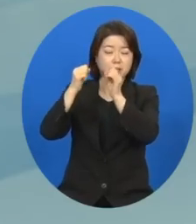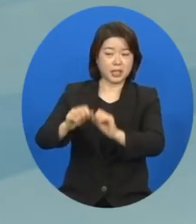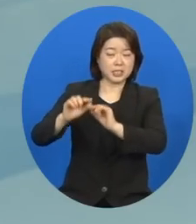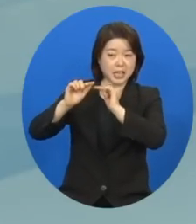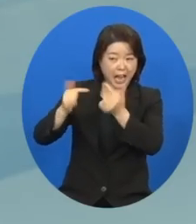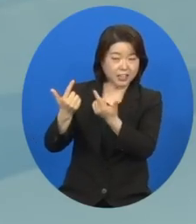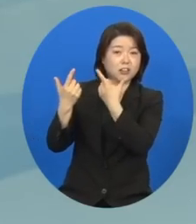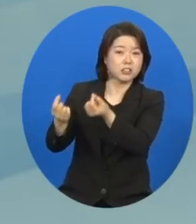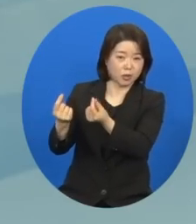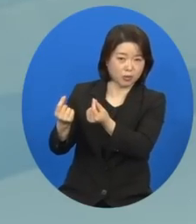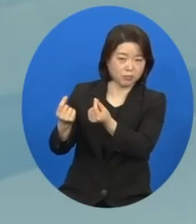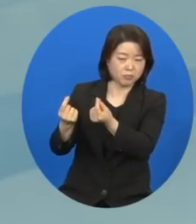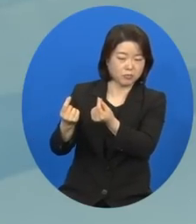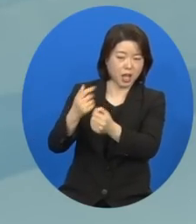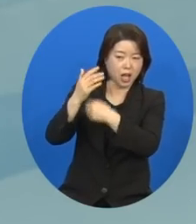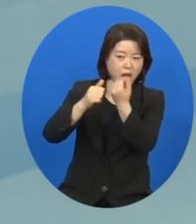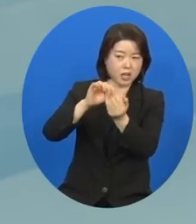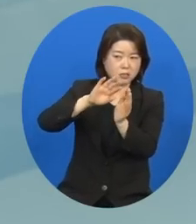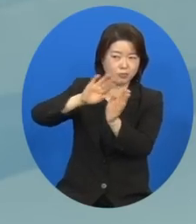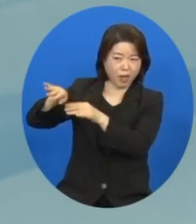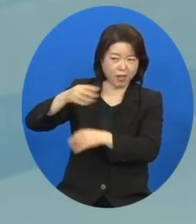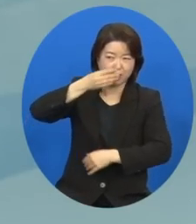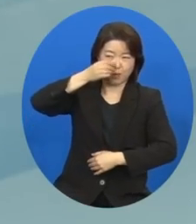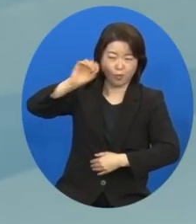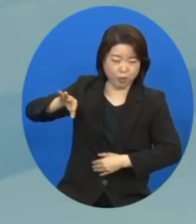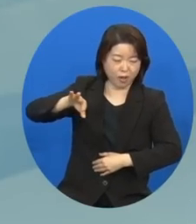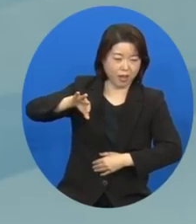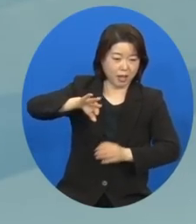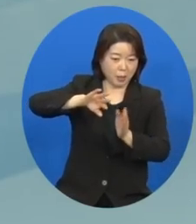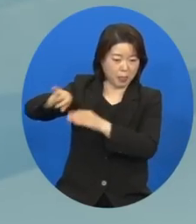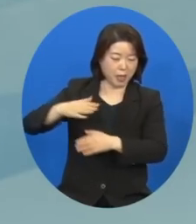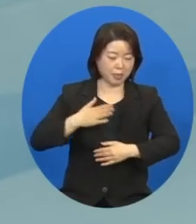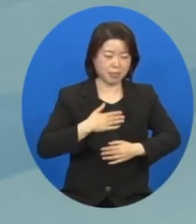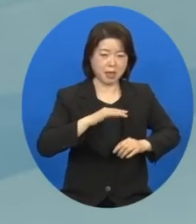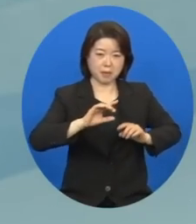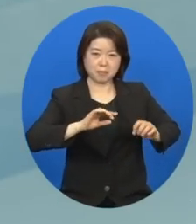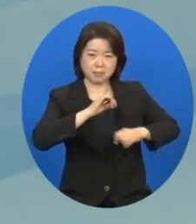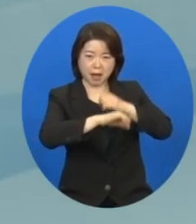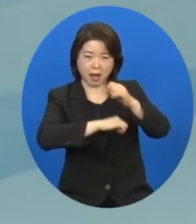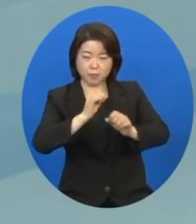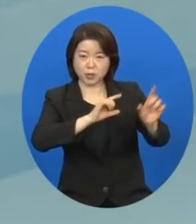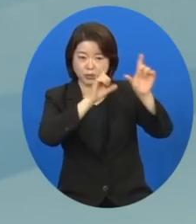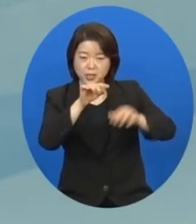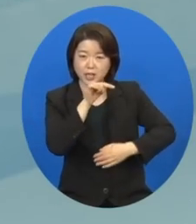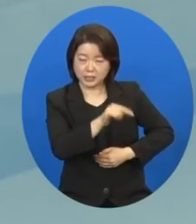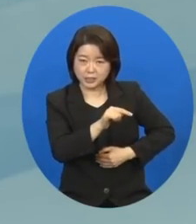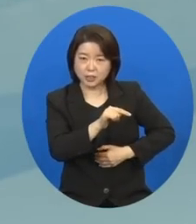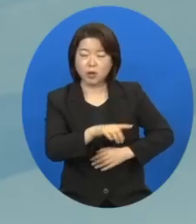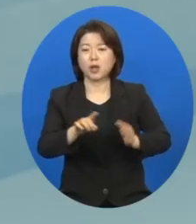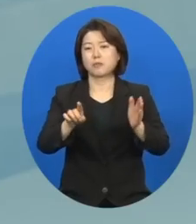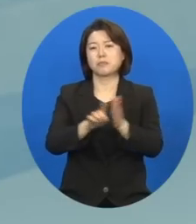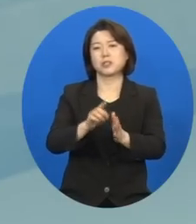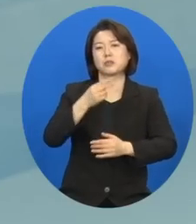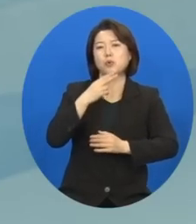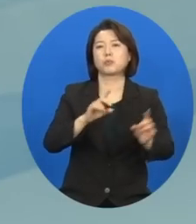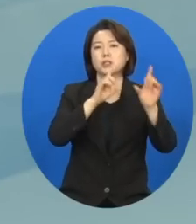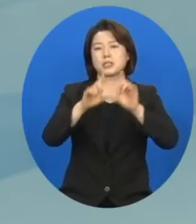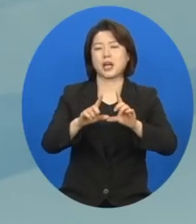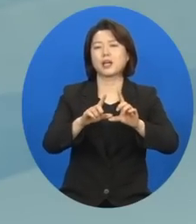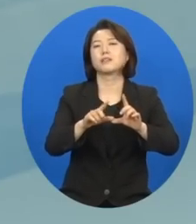것처럼 그분을 무시하면서 살아가는 것이 믿음 없이 행하는 삶입니다.